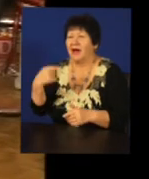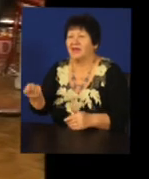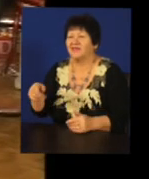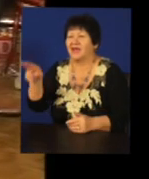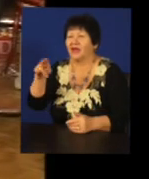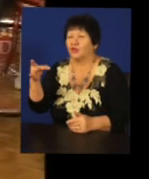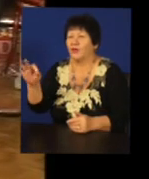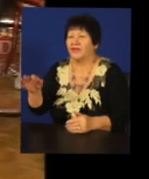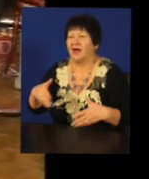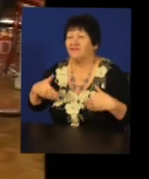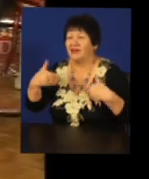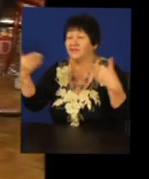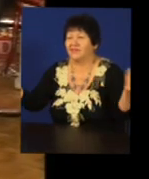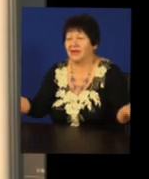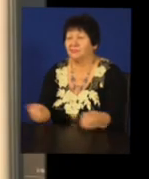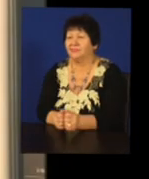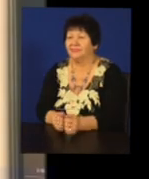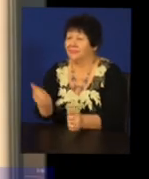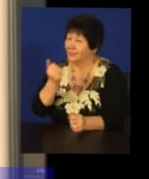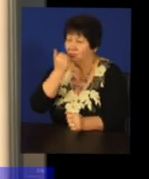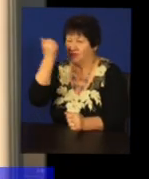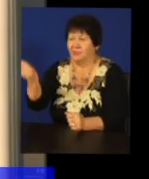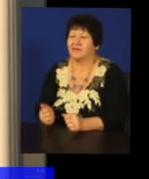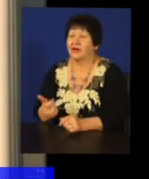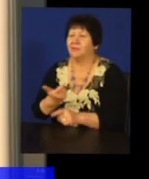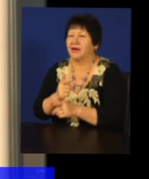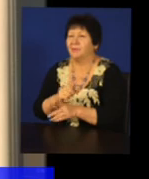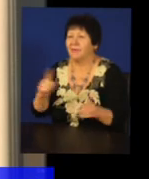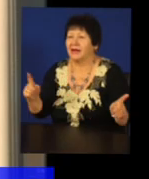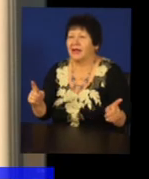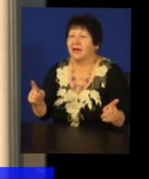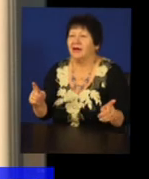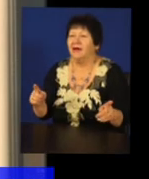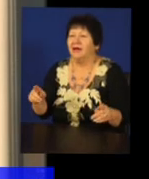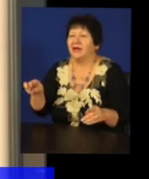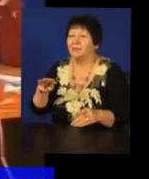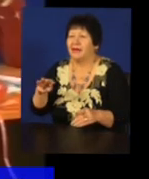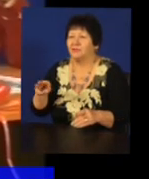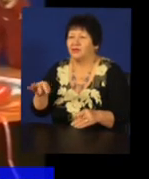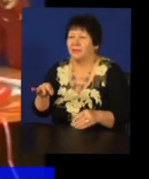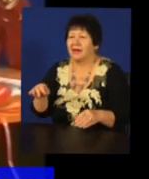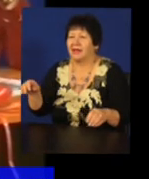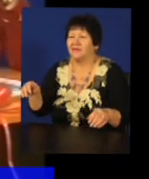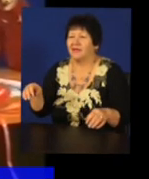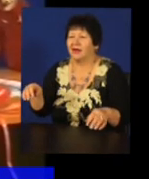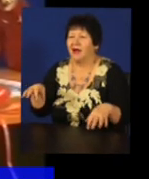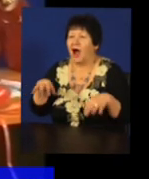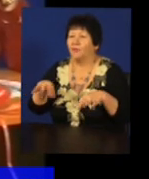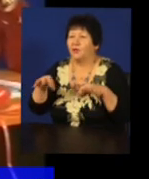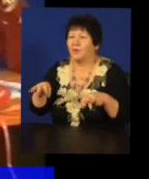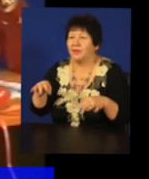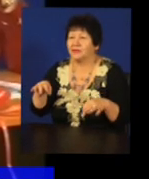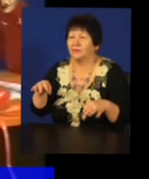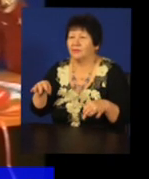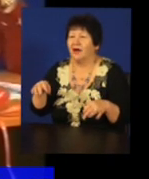a Doinei. Felicitări! Mulțumim! Premiul mare al tombolei aniversare Piramida Market, automobilul Renault Clio, a